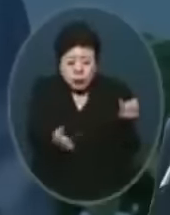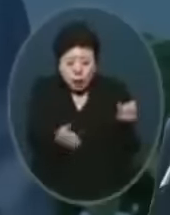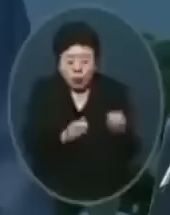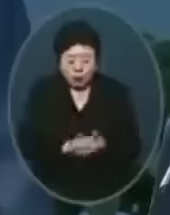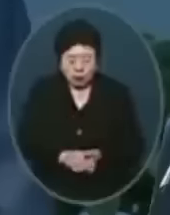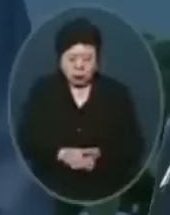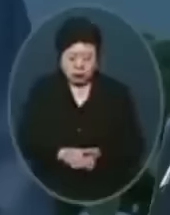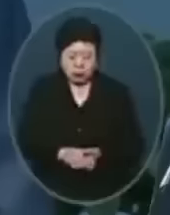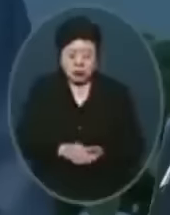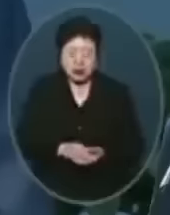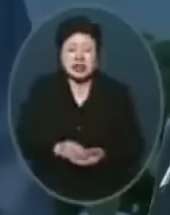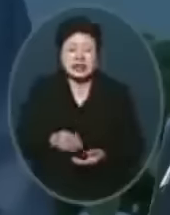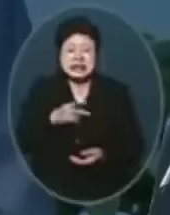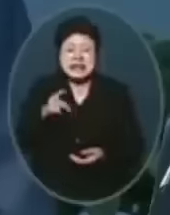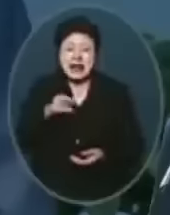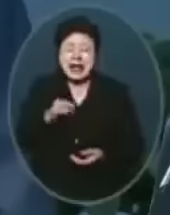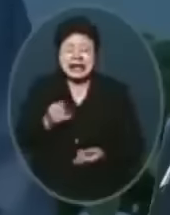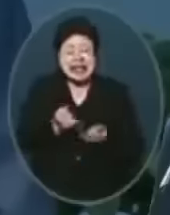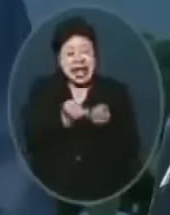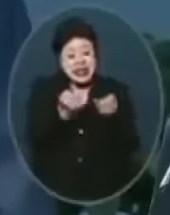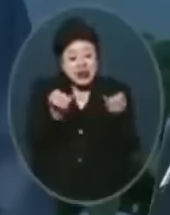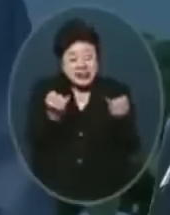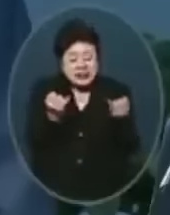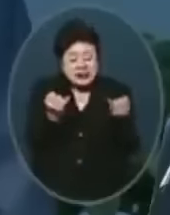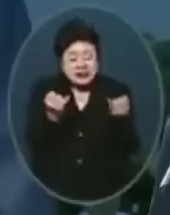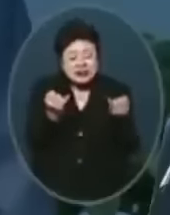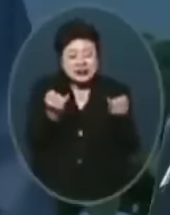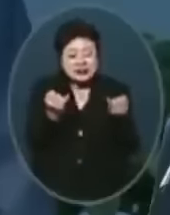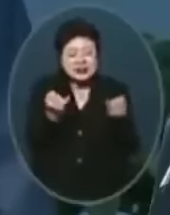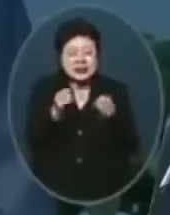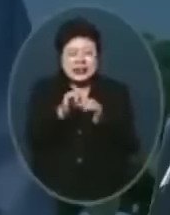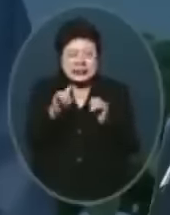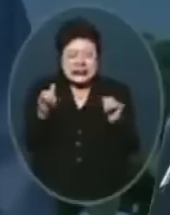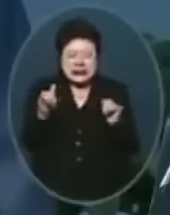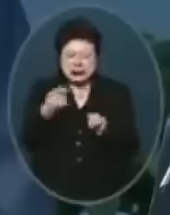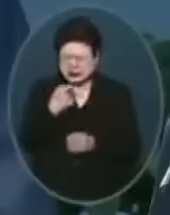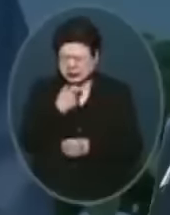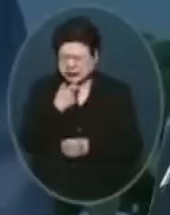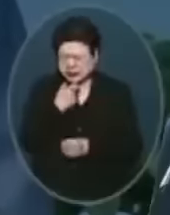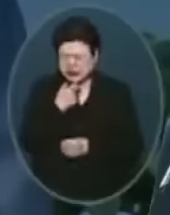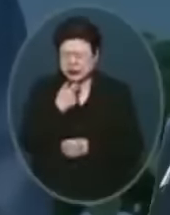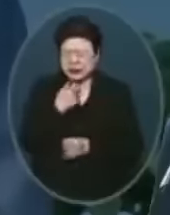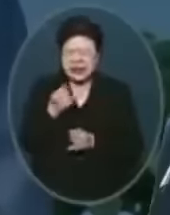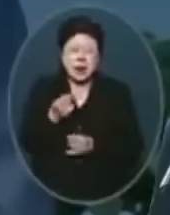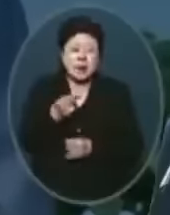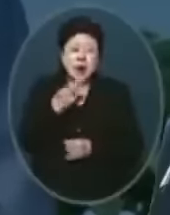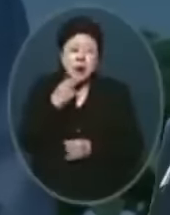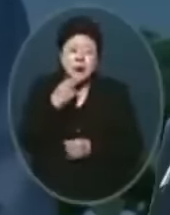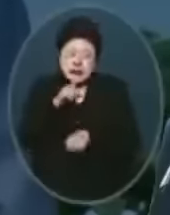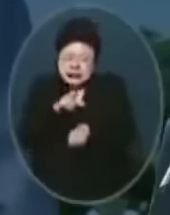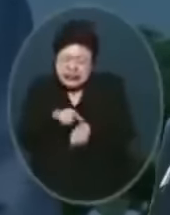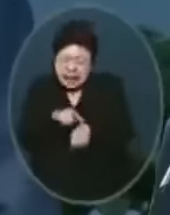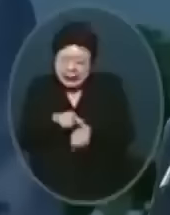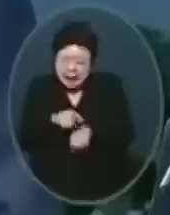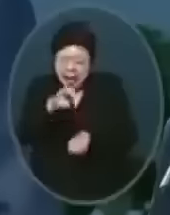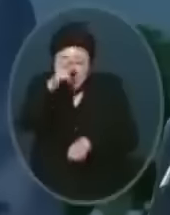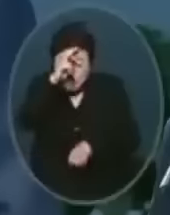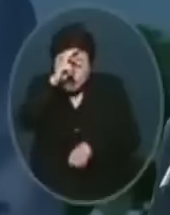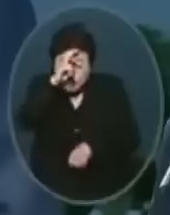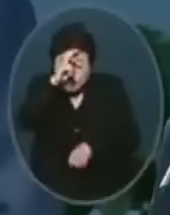이 사마리아의 여인은 사람이 싫어서 사람 만나지 않기 위해서